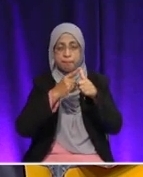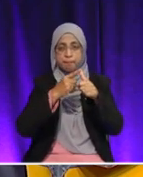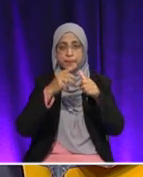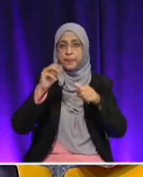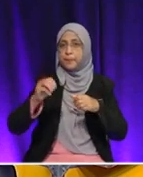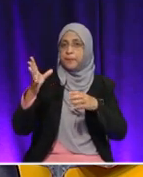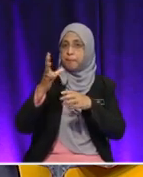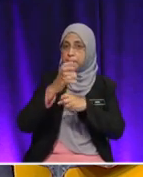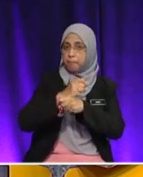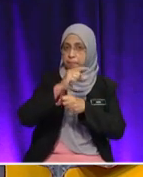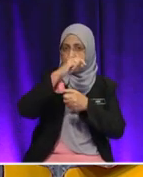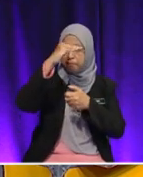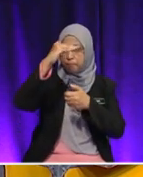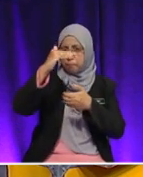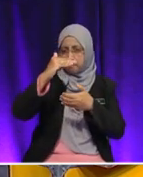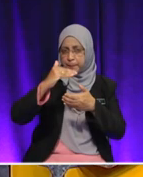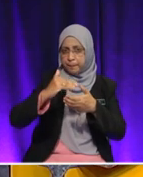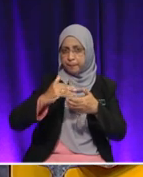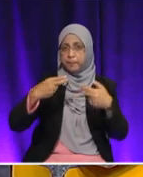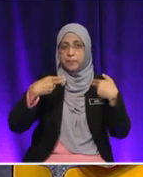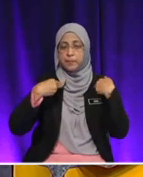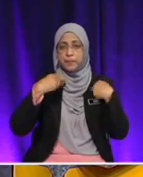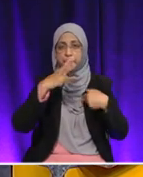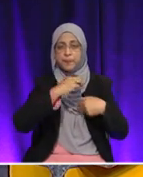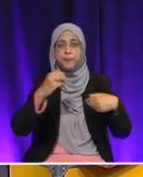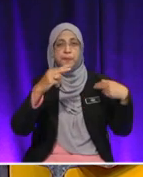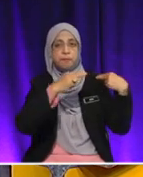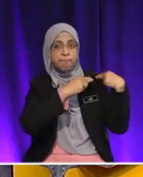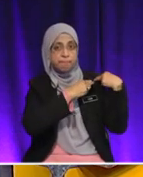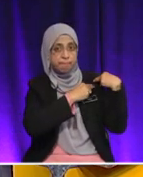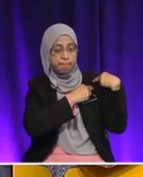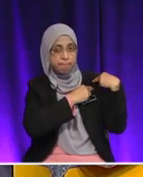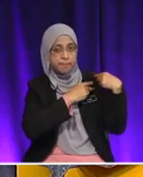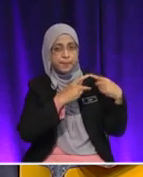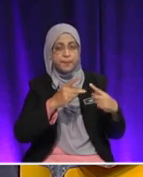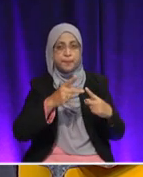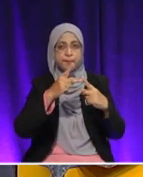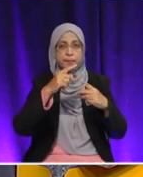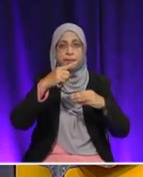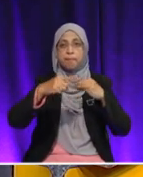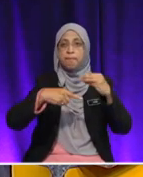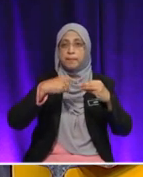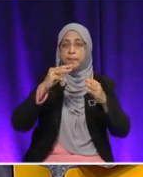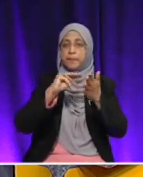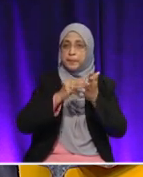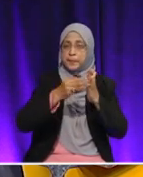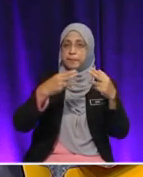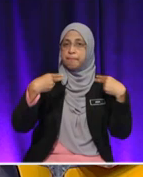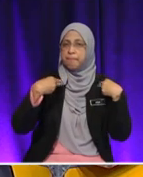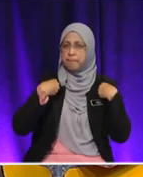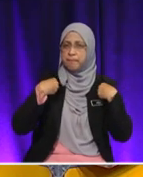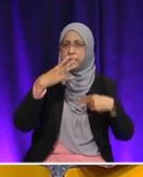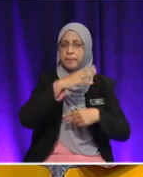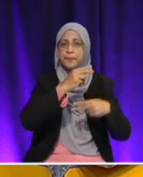menyeraikan hak dan tanggung jawab terutamanya berkaitan maksud hak dan tanggung jawab